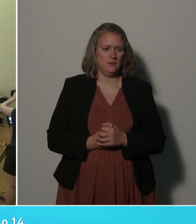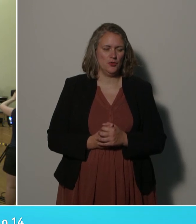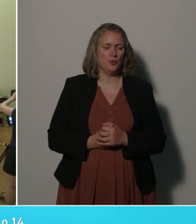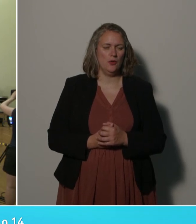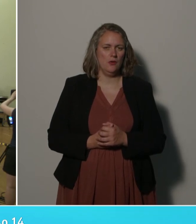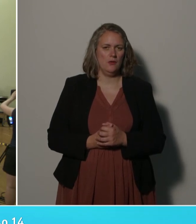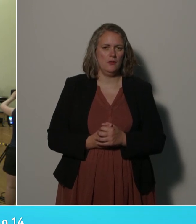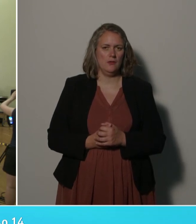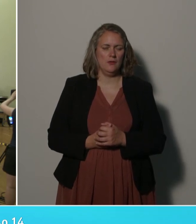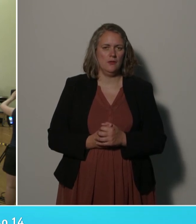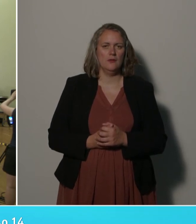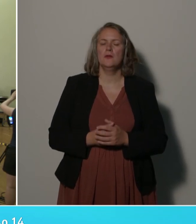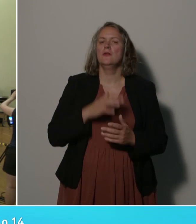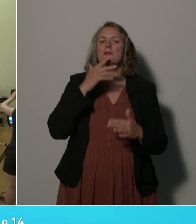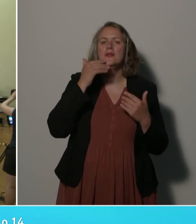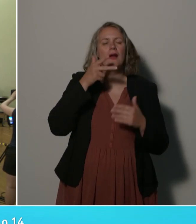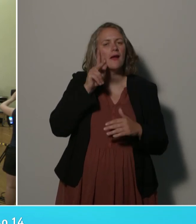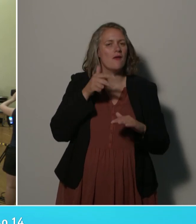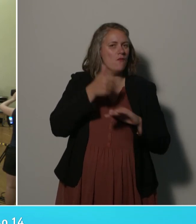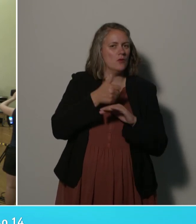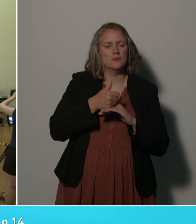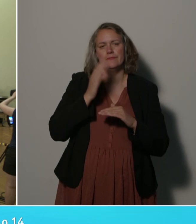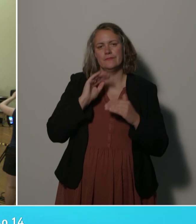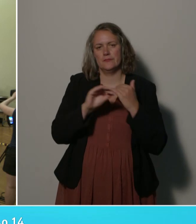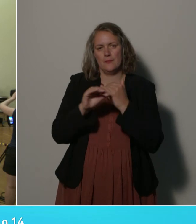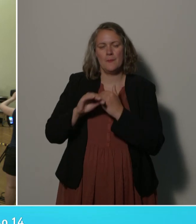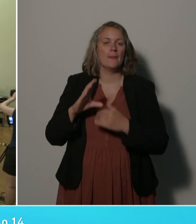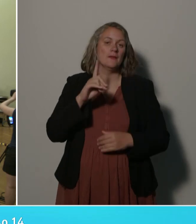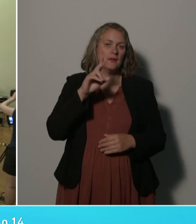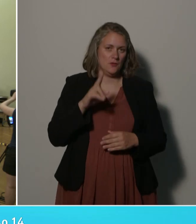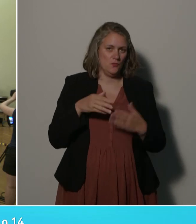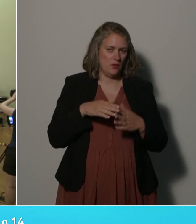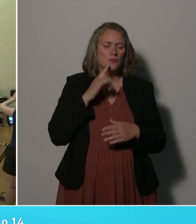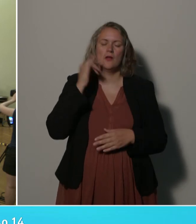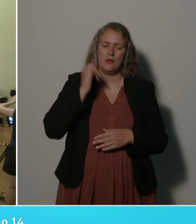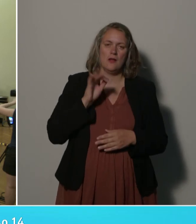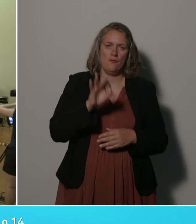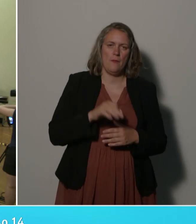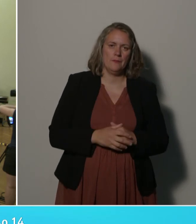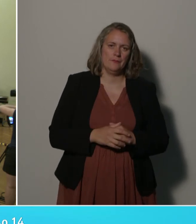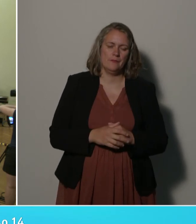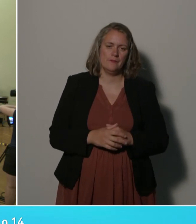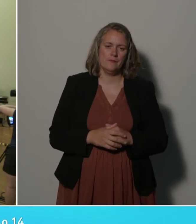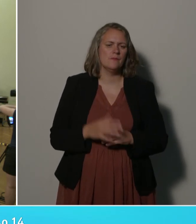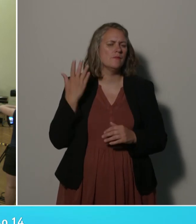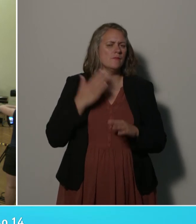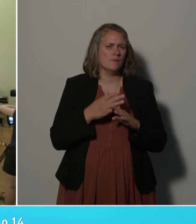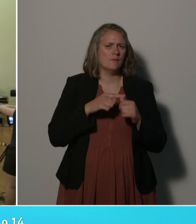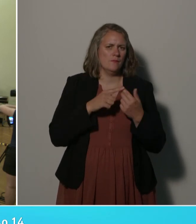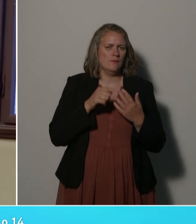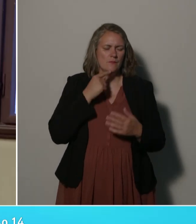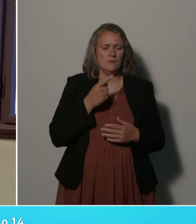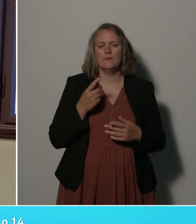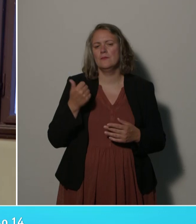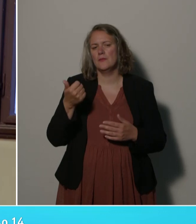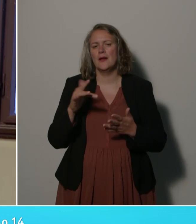Vielen Dank, Herr Vorsitzender, sehr geehrte Kollegen. Auch die CDU-Fraktion stimmt dem Projekt zu und vieles wurde gesagt. Ich will nur ein